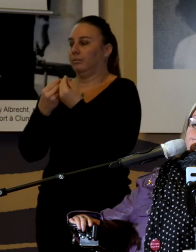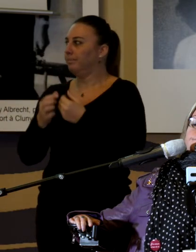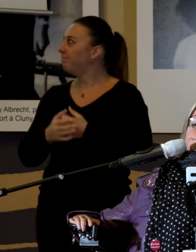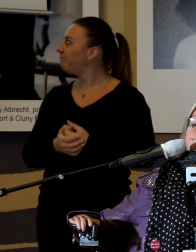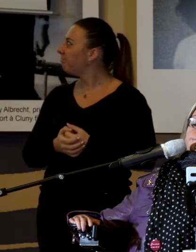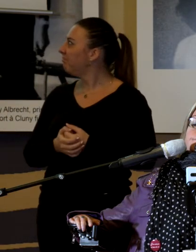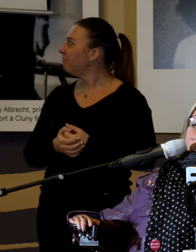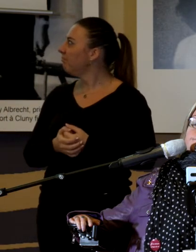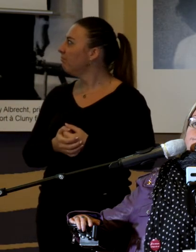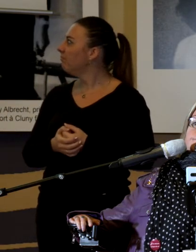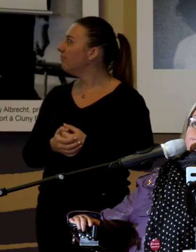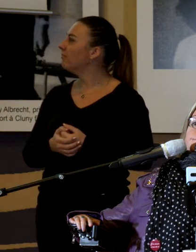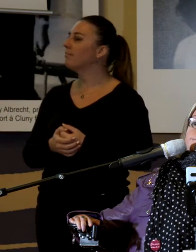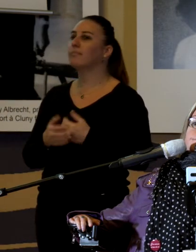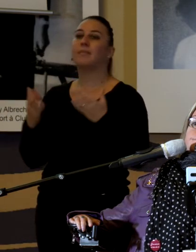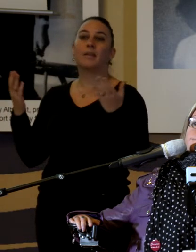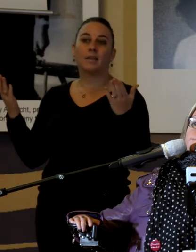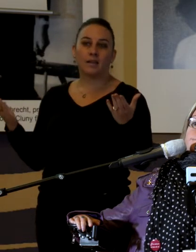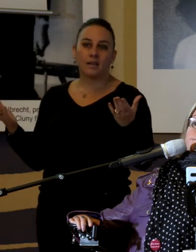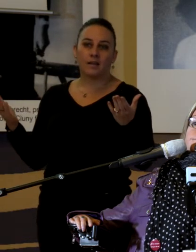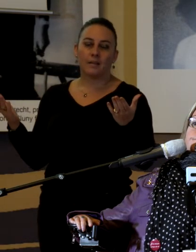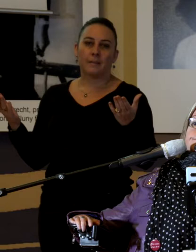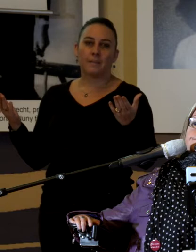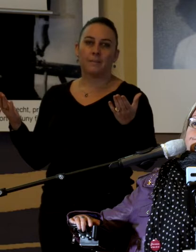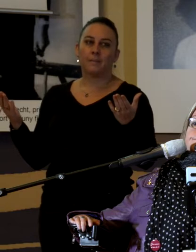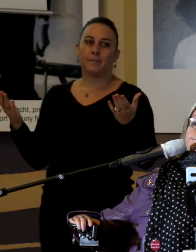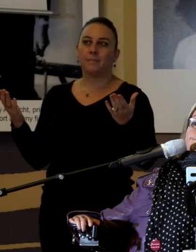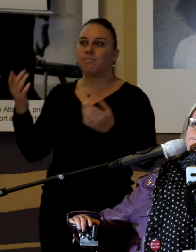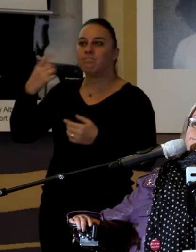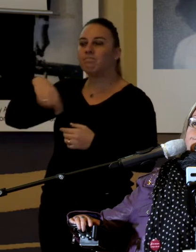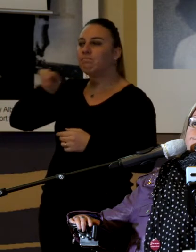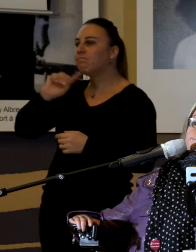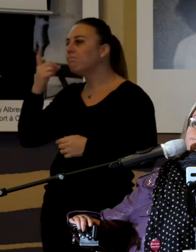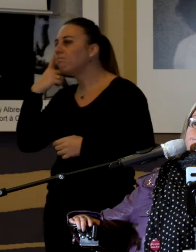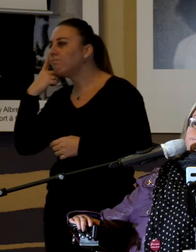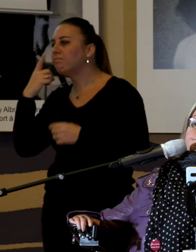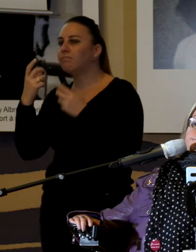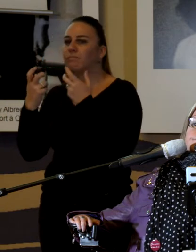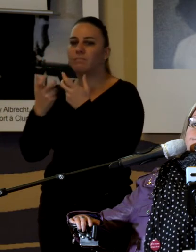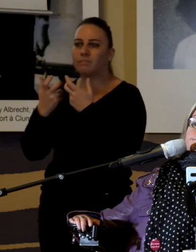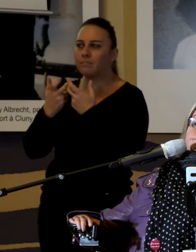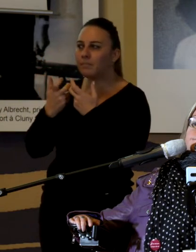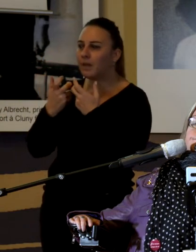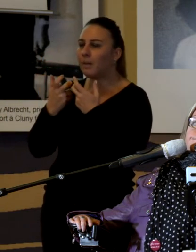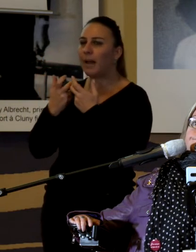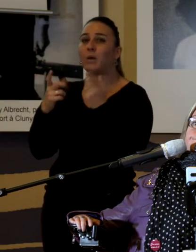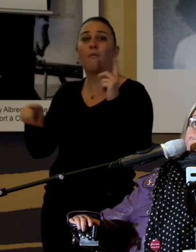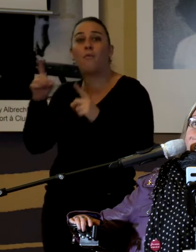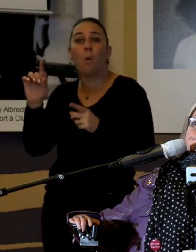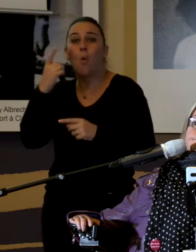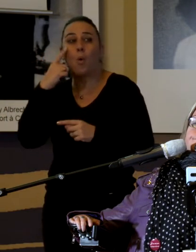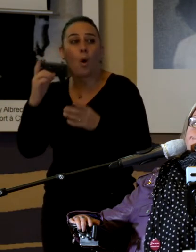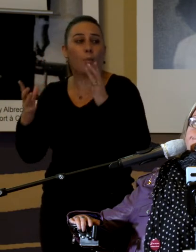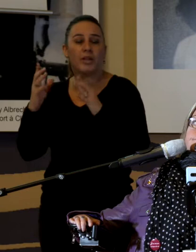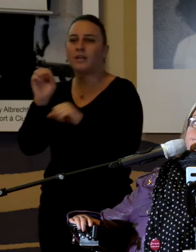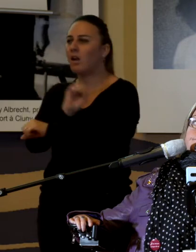Ce qui reste, peut-être que ce dont vous avez entendu, c'est, excusez-moi, ce dont vous avez peut-être entendu parler, c'est le